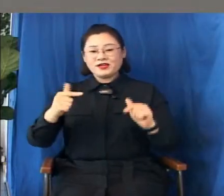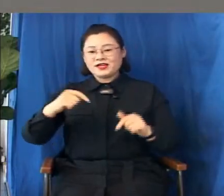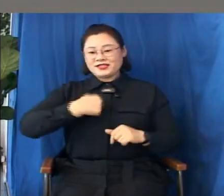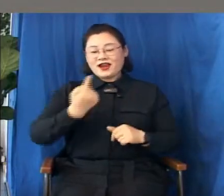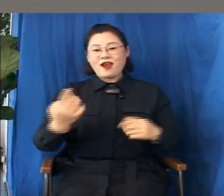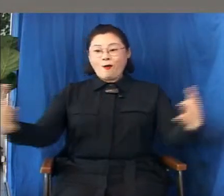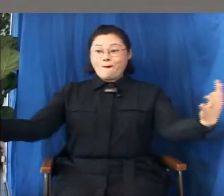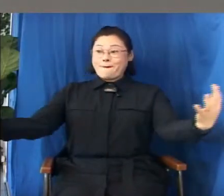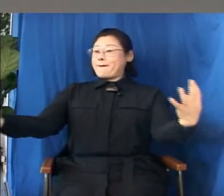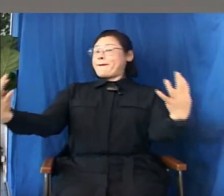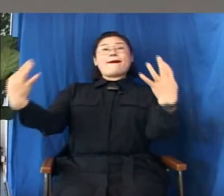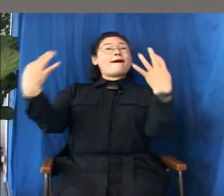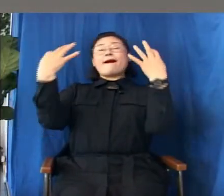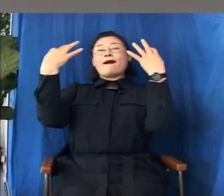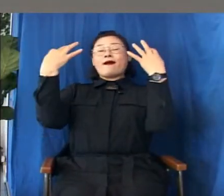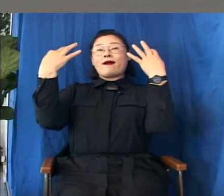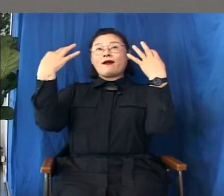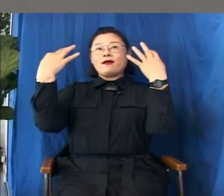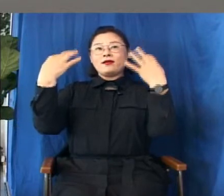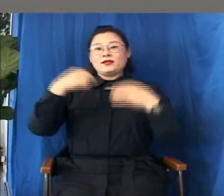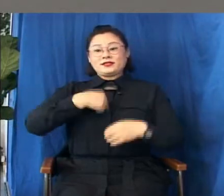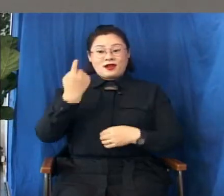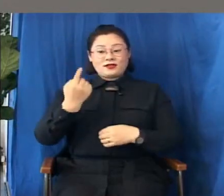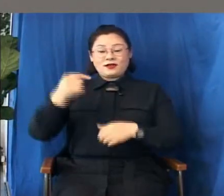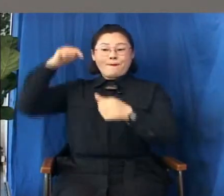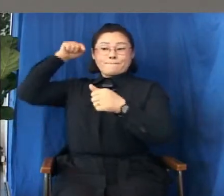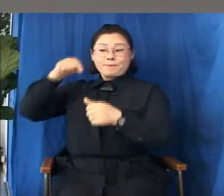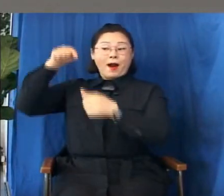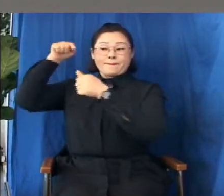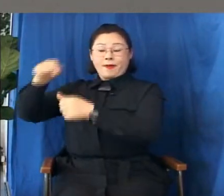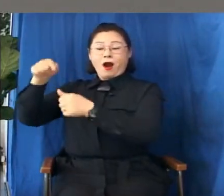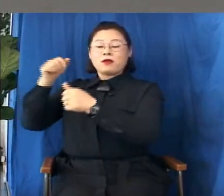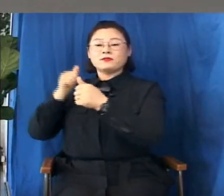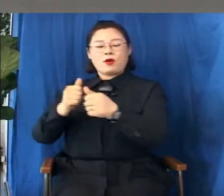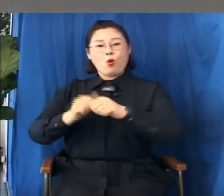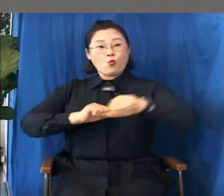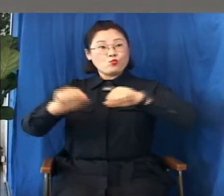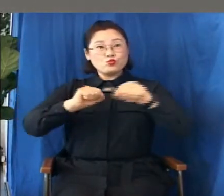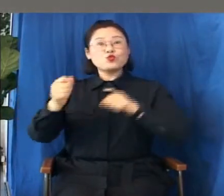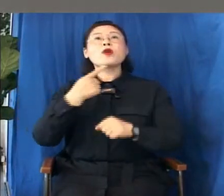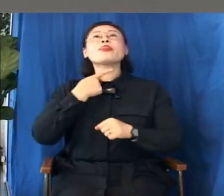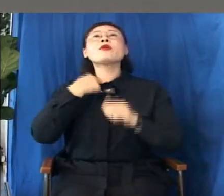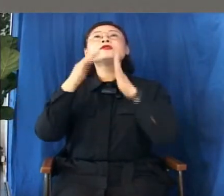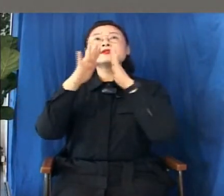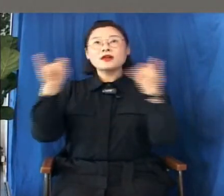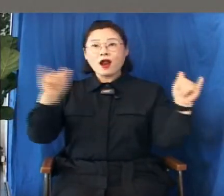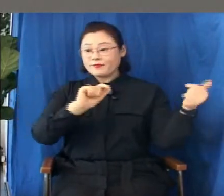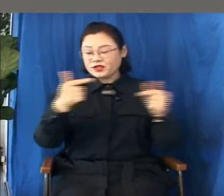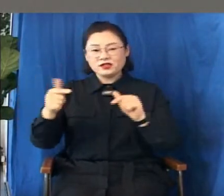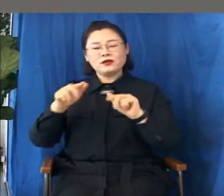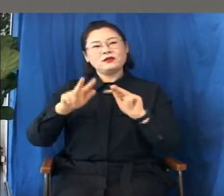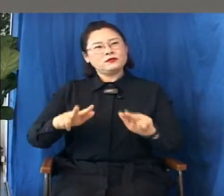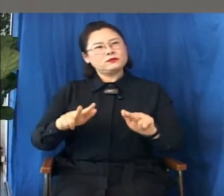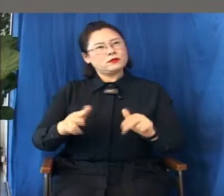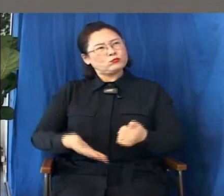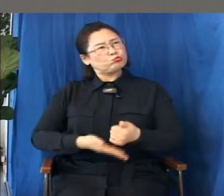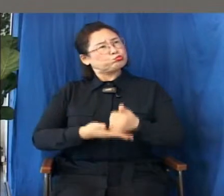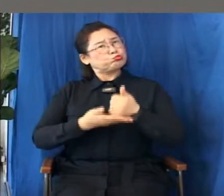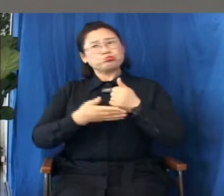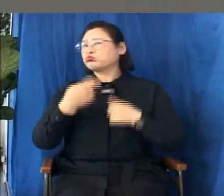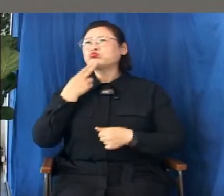자기들의 말에 따라서 이렇게 지시에 따라서 움직이고 이렇게 했던 사람들이 이제는 별로 존경하지